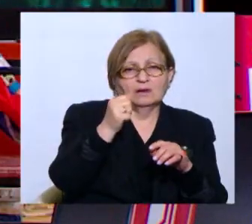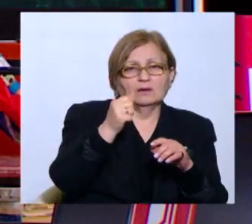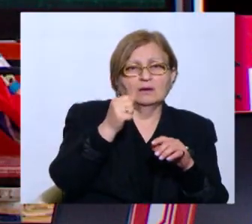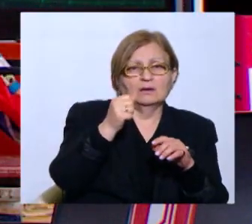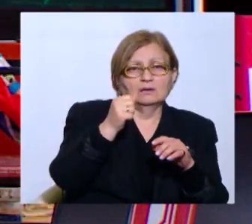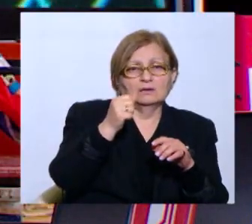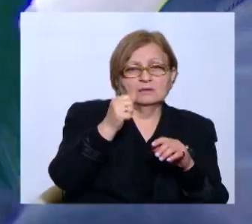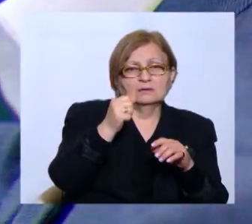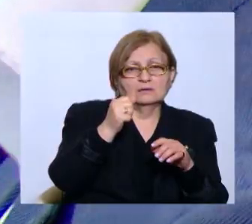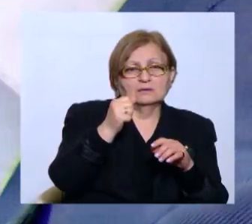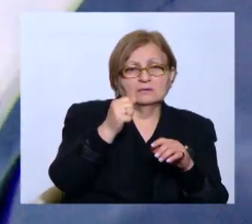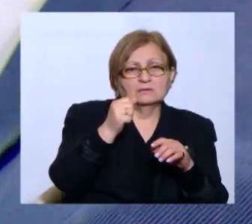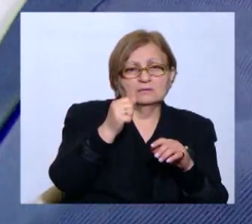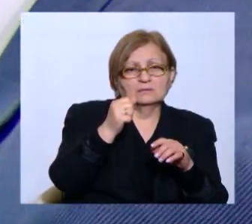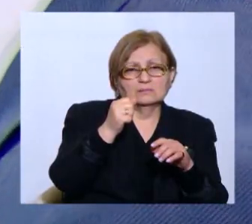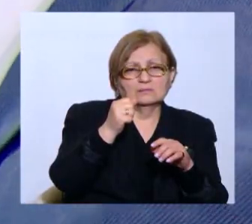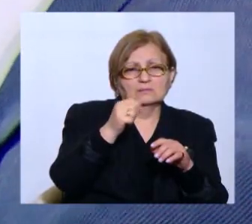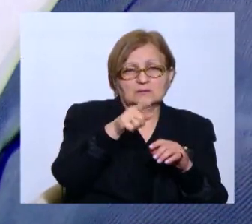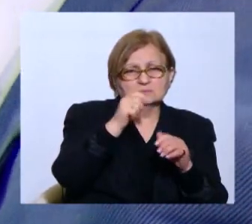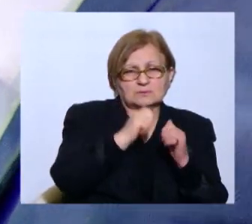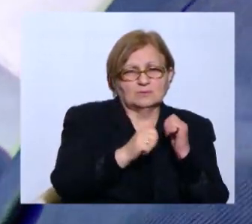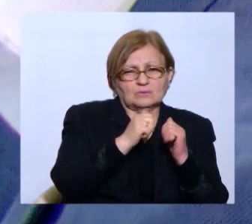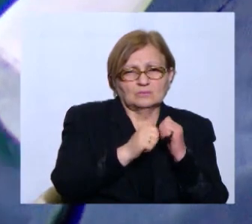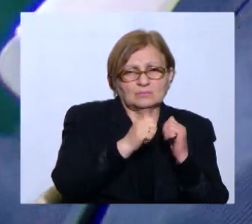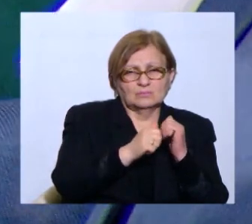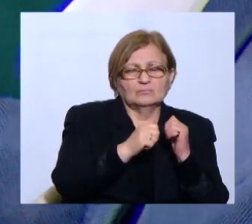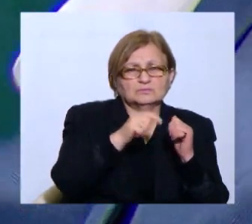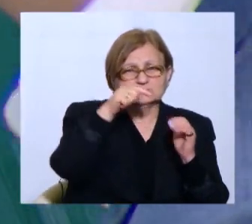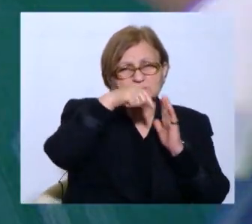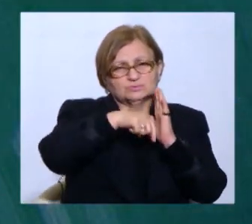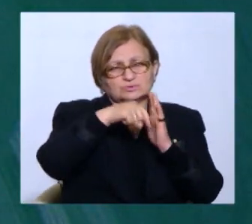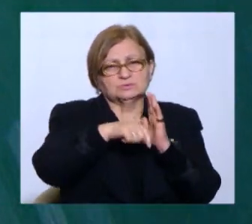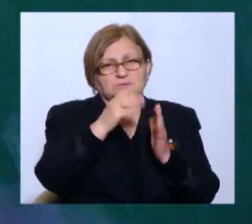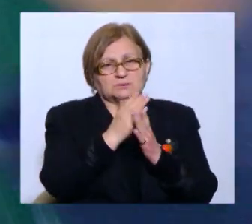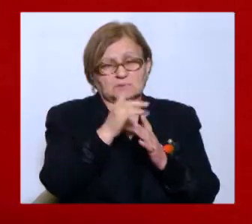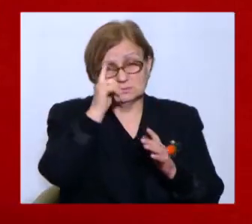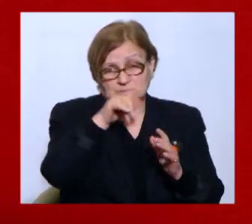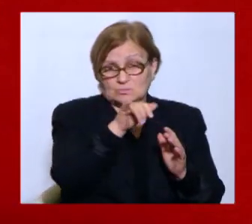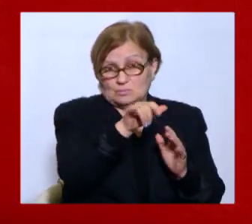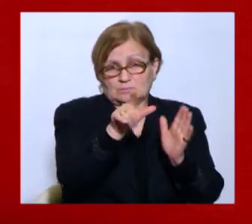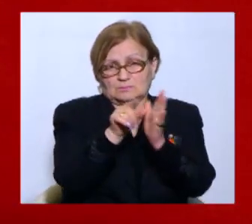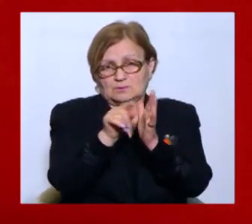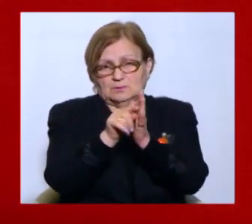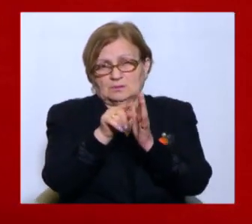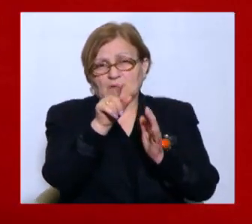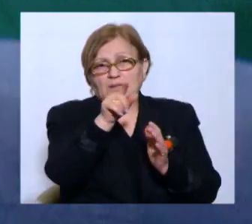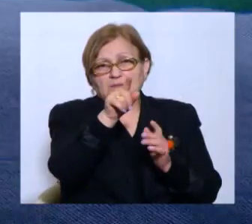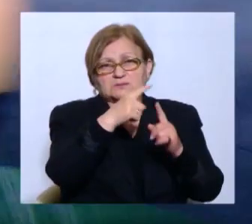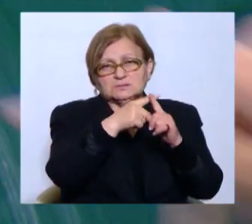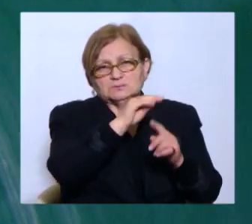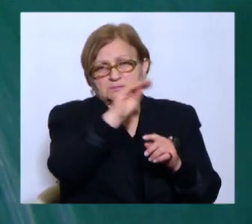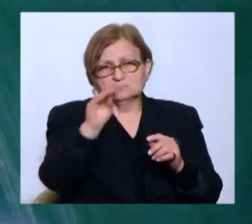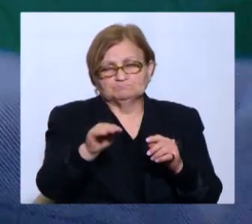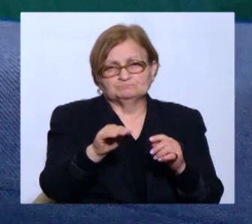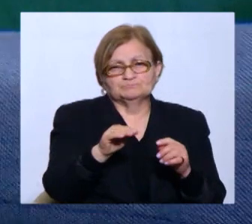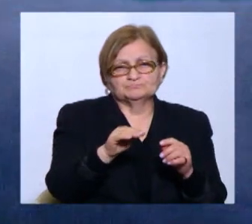მოდით სიცხადისთვის დავწეროთ, ეს ყოველთვის იგულისხმება, მაგრამ ზოგჯერ არ იწერება. ამ შემთხვევაში რა გაქვს? შეგვაქვს